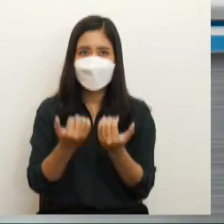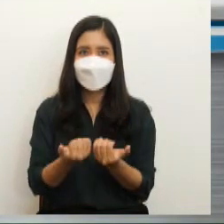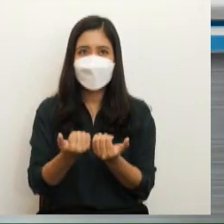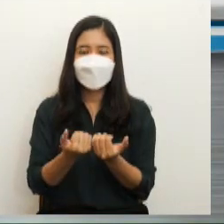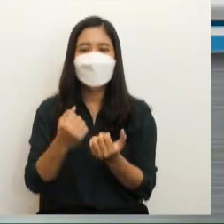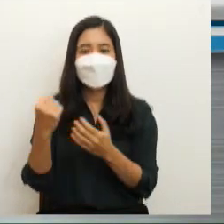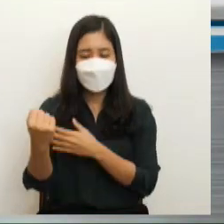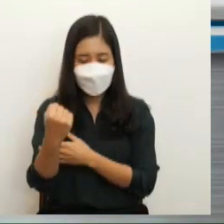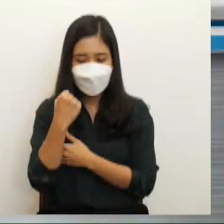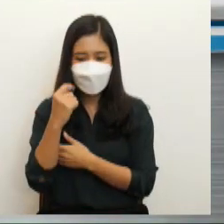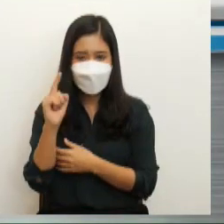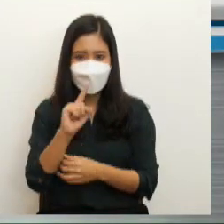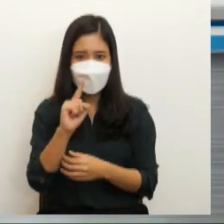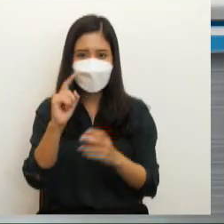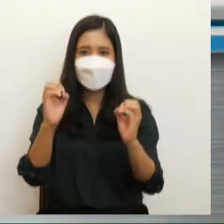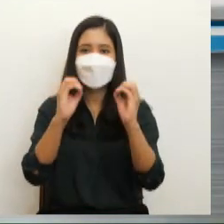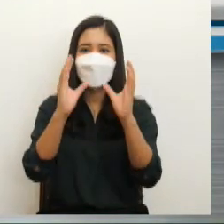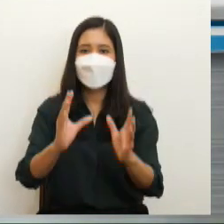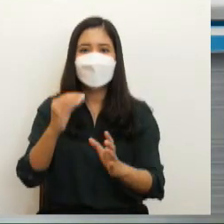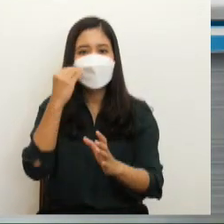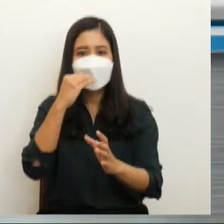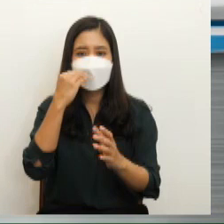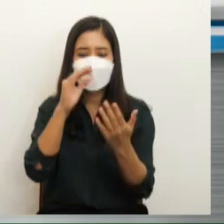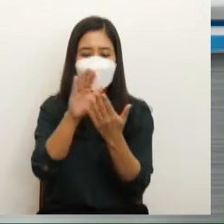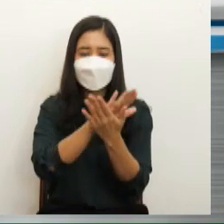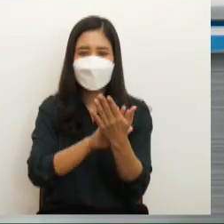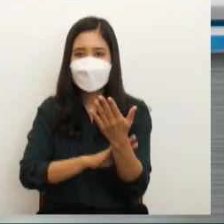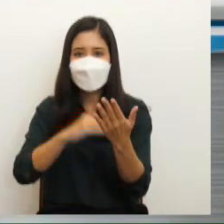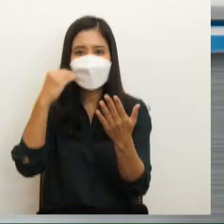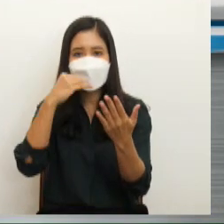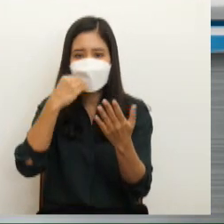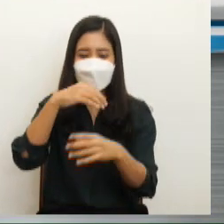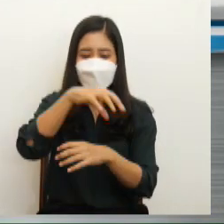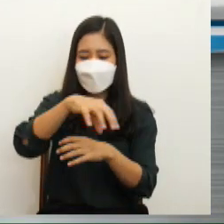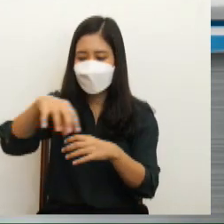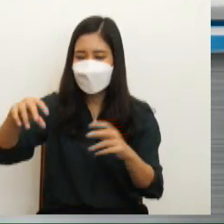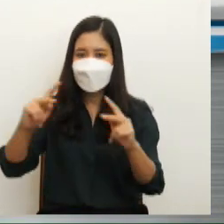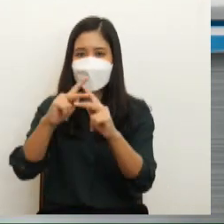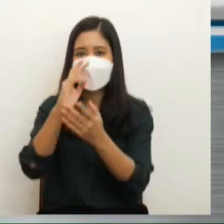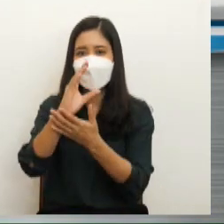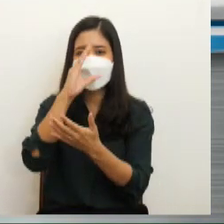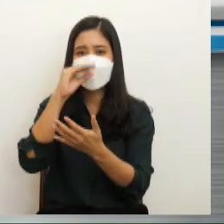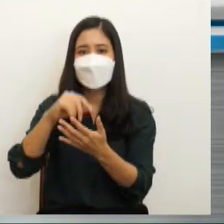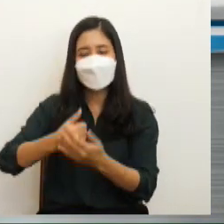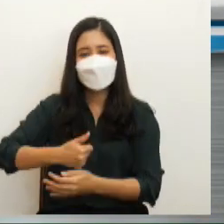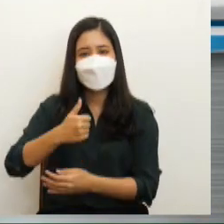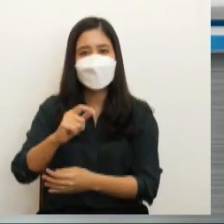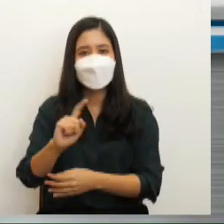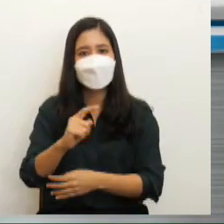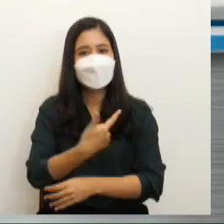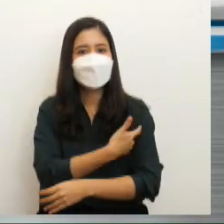เลยว่าคุณครูทุกท่านในสังกัดกระทรวงศึกษาธิการนะคะจะได้รับการฉีดวั